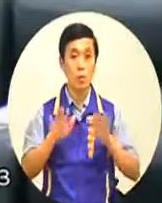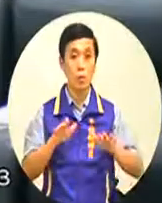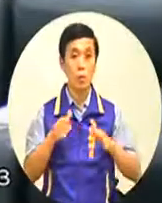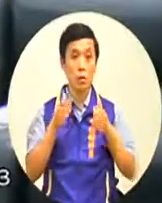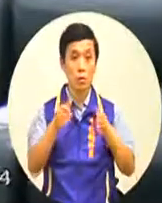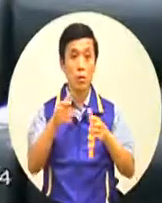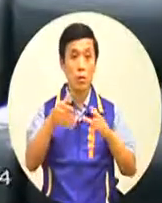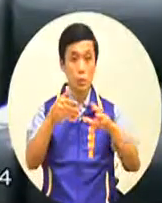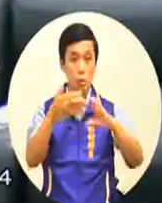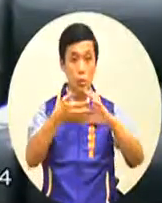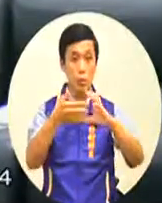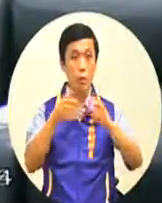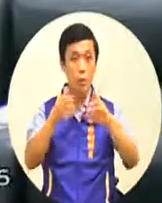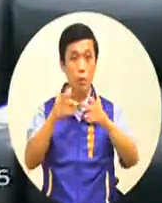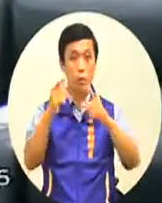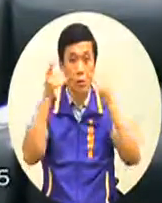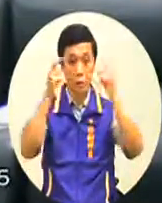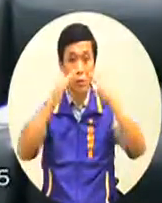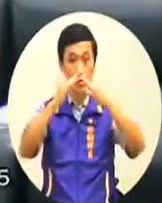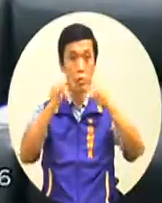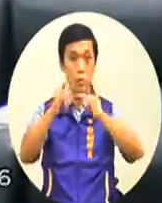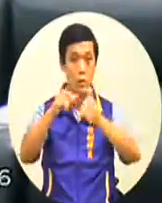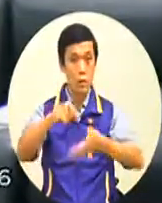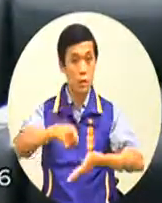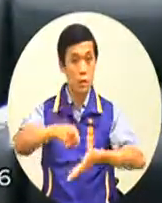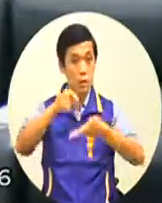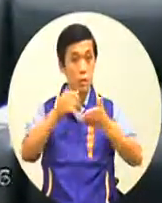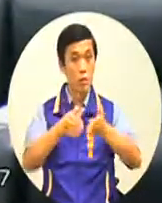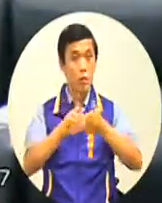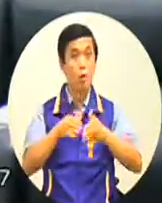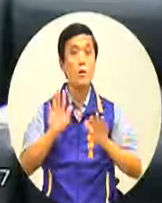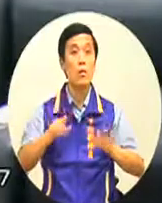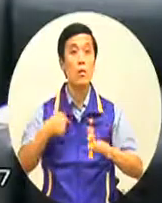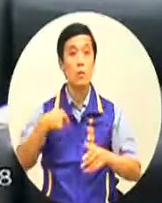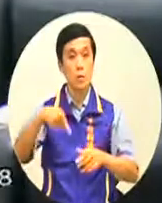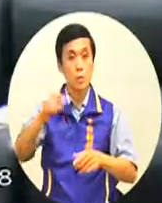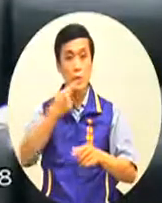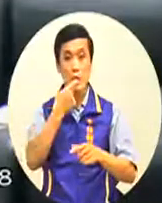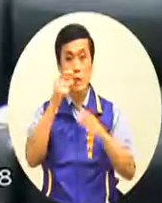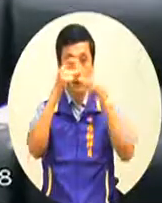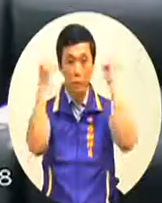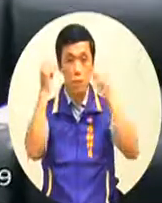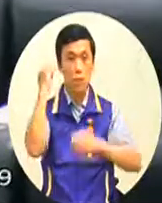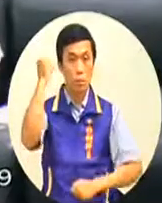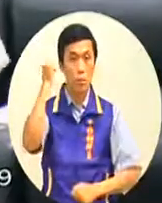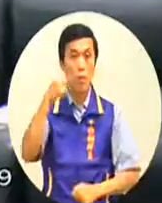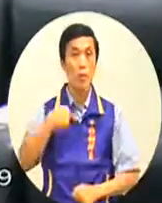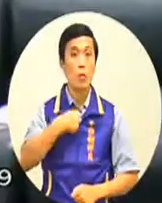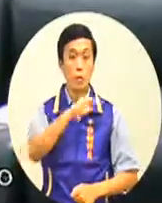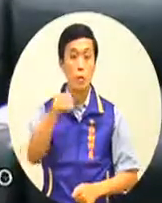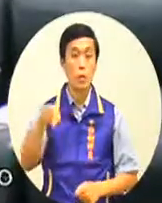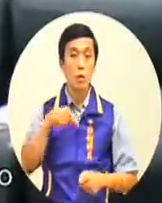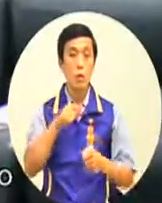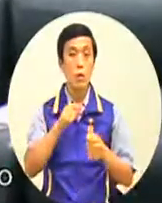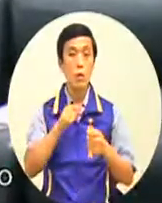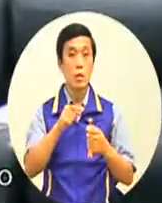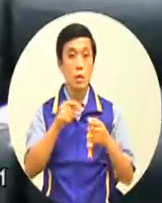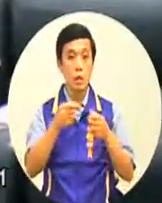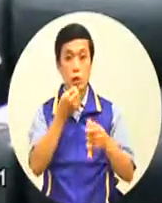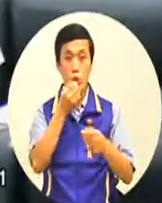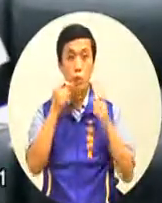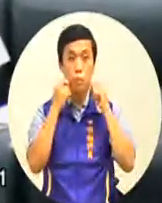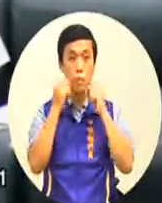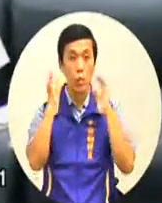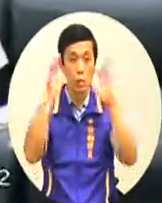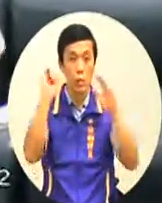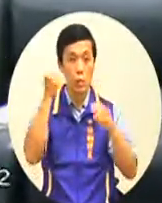道跟所有的高雄市民提到，我们今天我们去抗议，是因为第一个。我们不是都主张实体正义还有程序